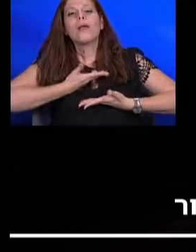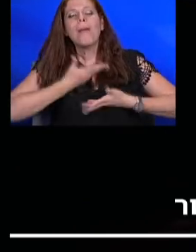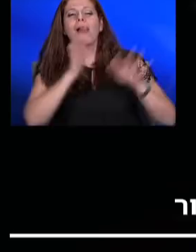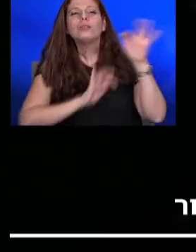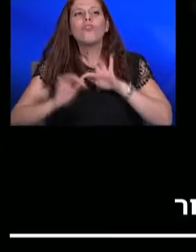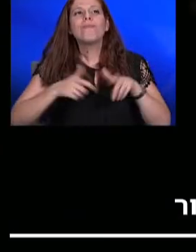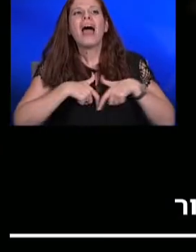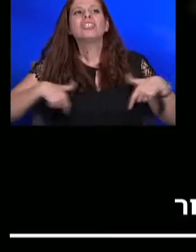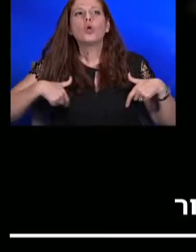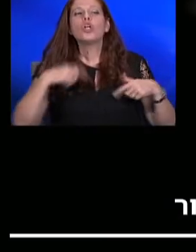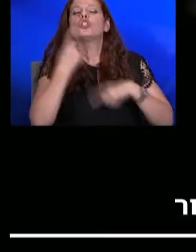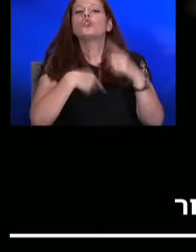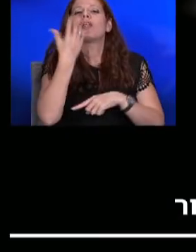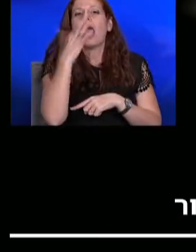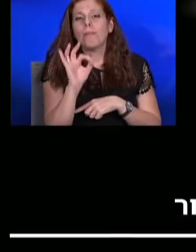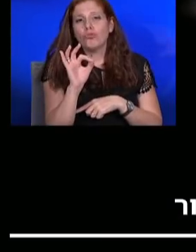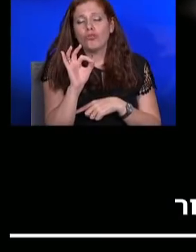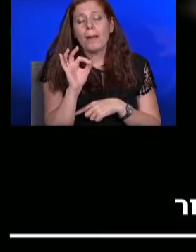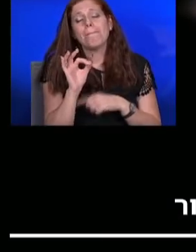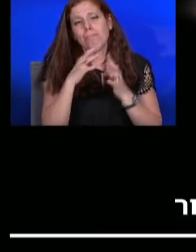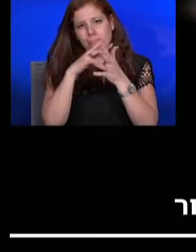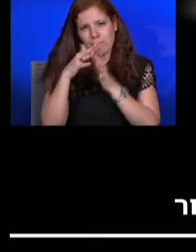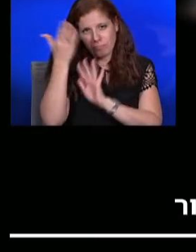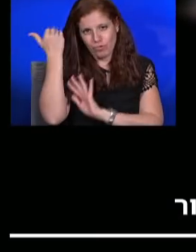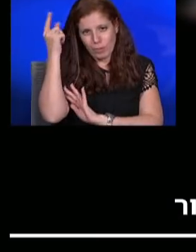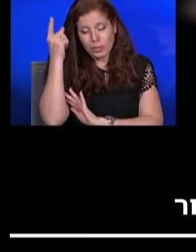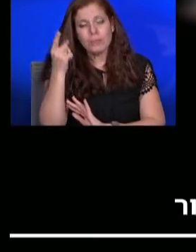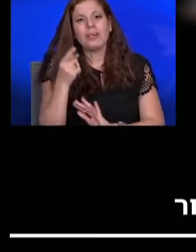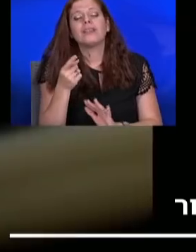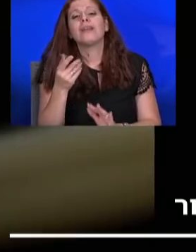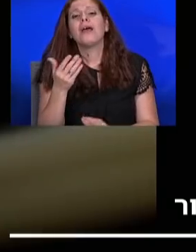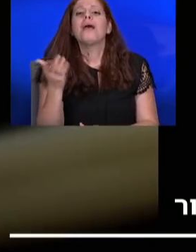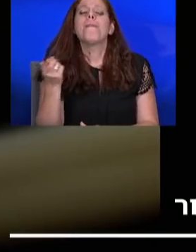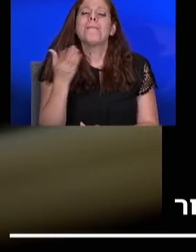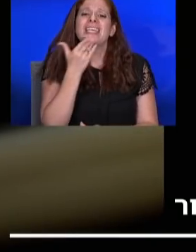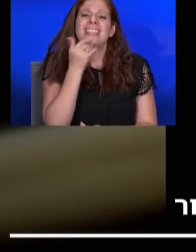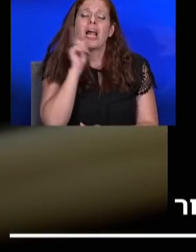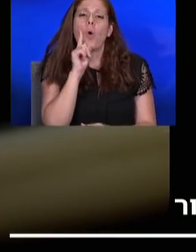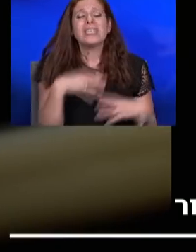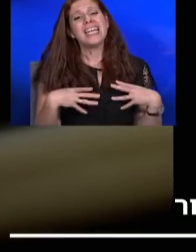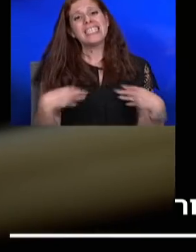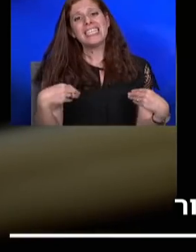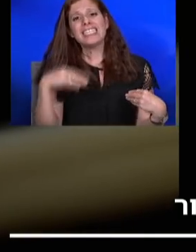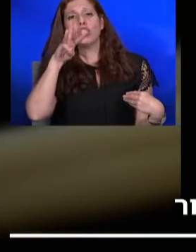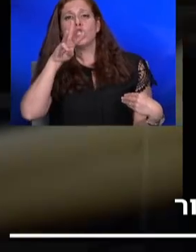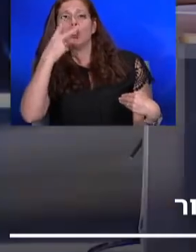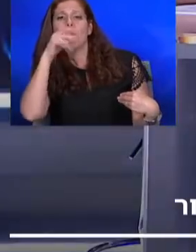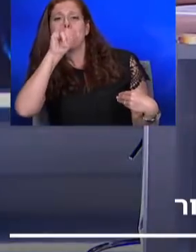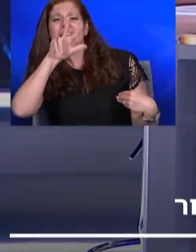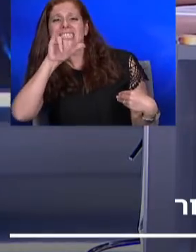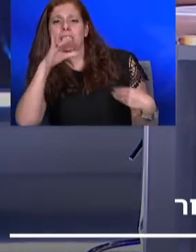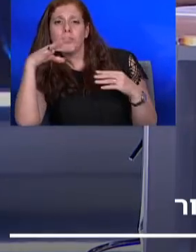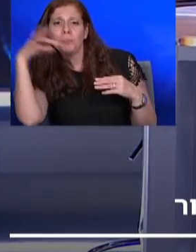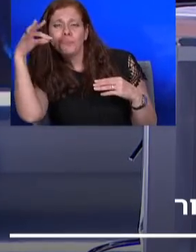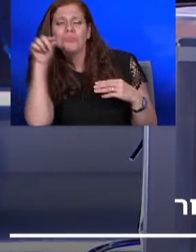לזה הבולט ברא, ובישראל קראו לזה הציצי שפיצי, ובעצם בגרסה שהוא יצר